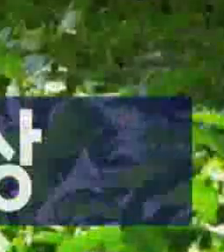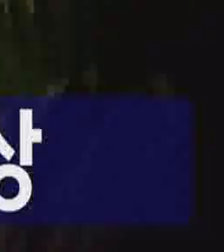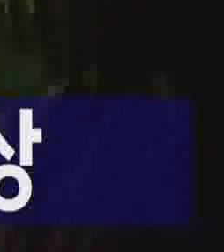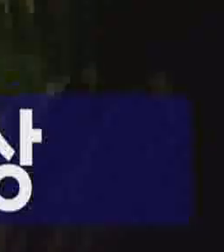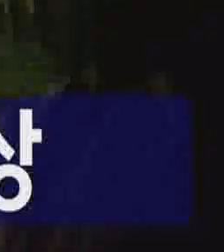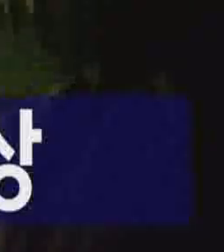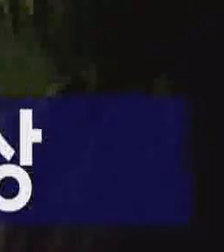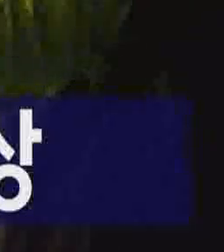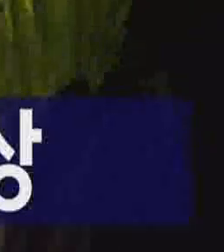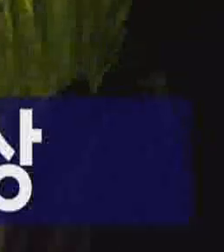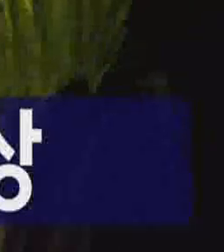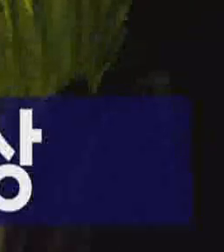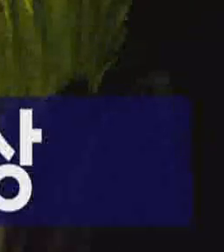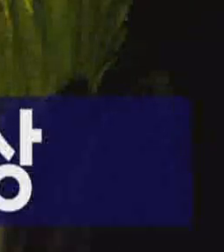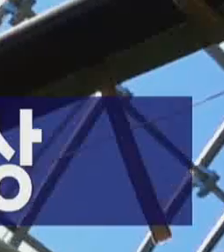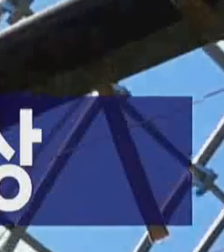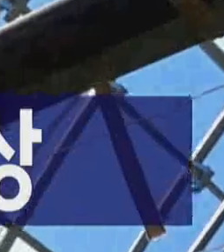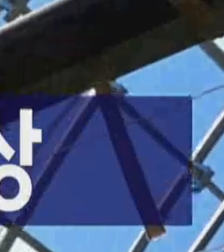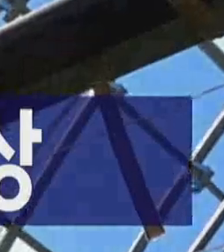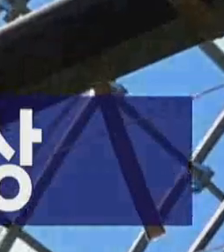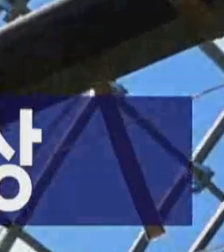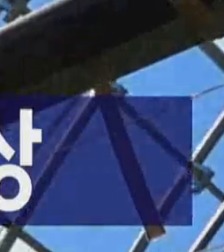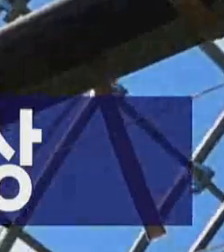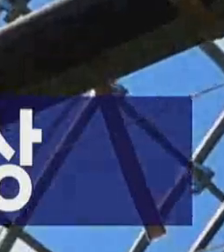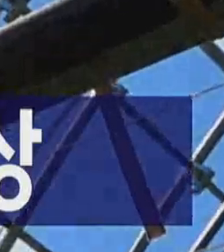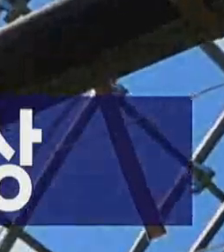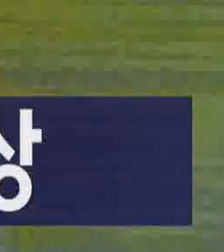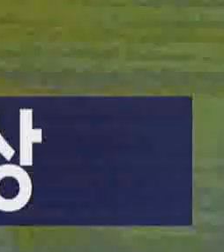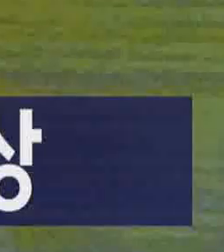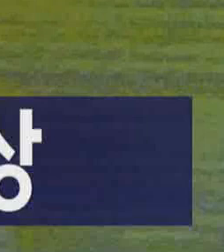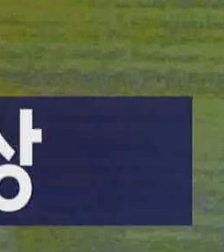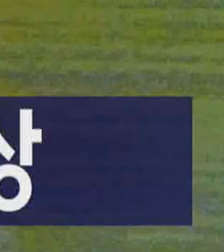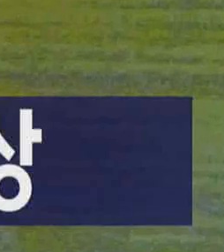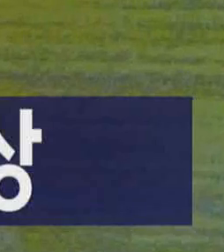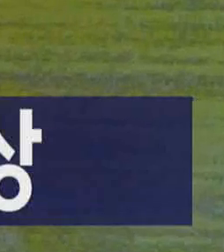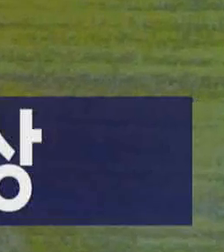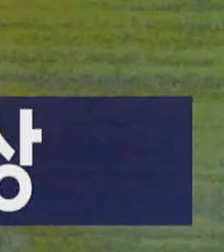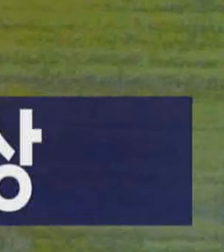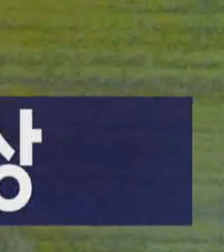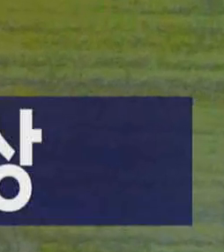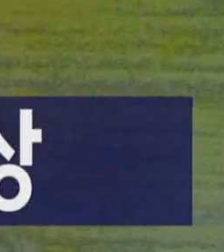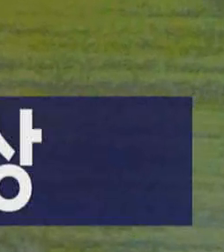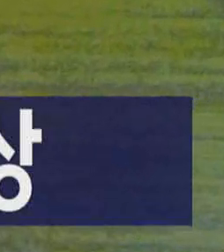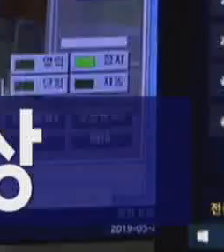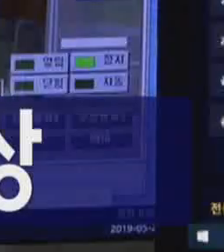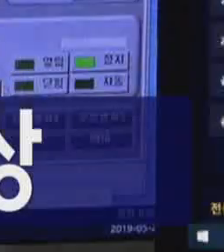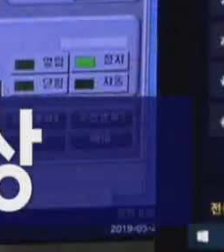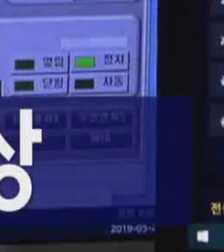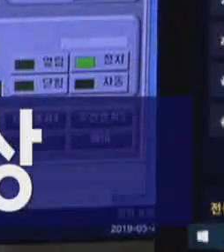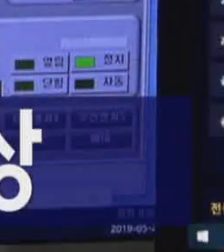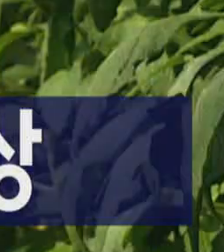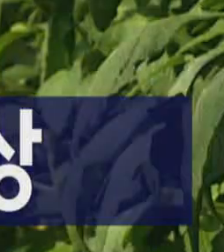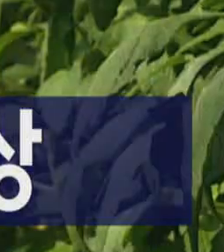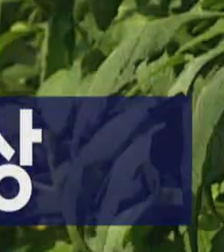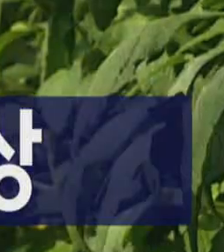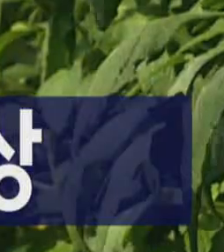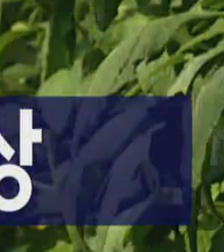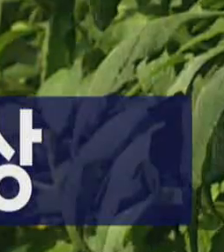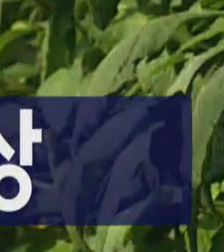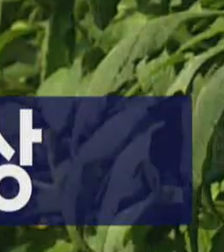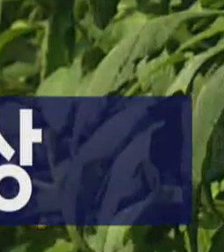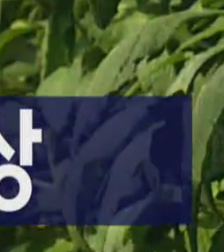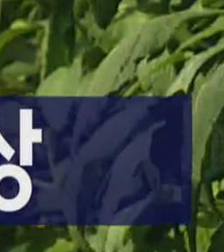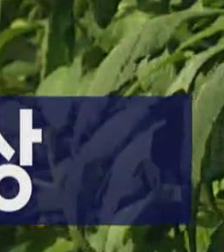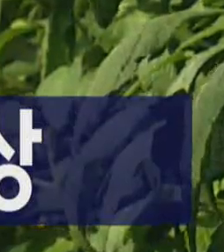온실가스 저감과 농촌 고령화 등 농업이 처한 문제를 해결할 핵심 열쇠로 스마트팜이 떠오르고 있습니다. 제가 없을